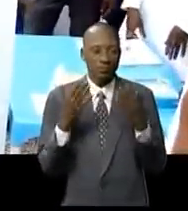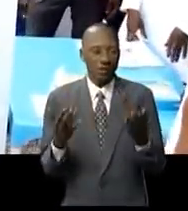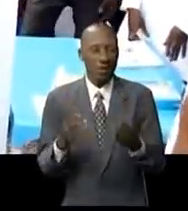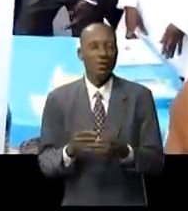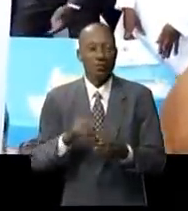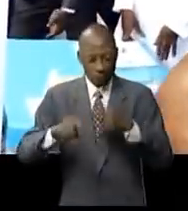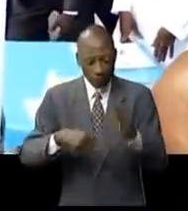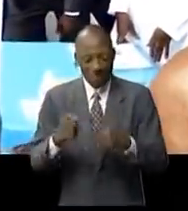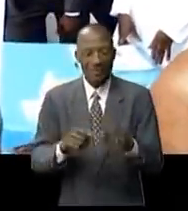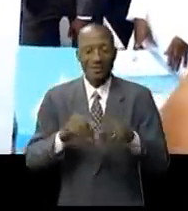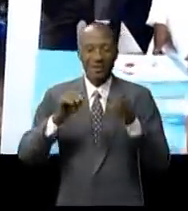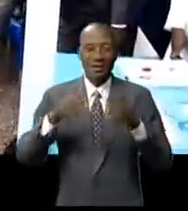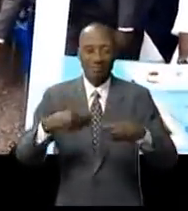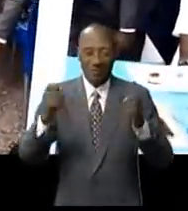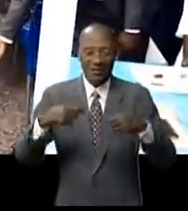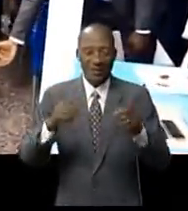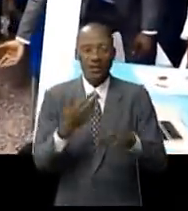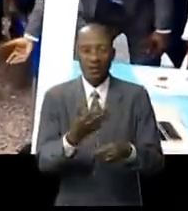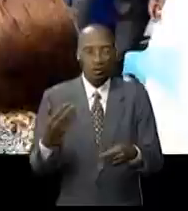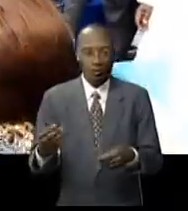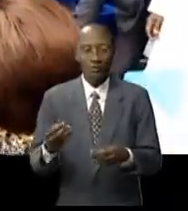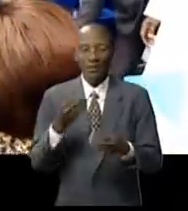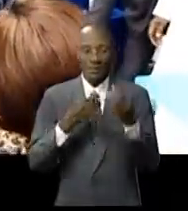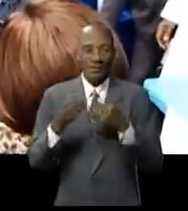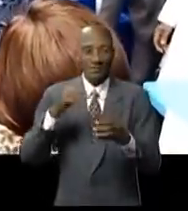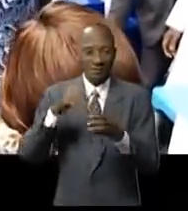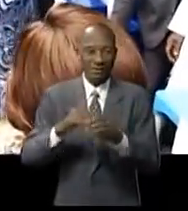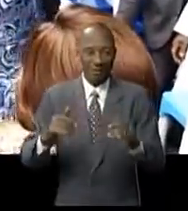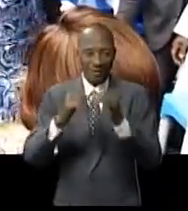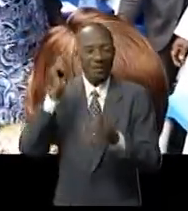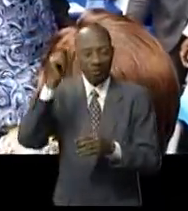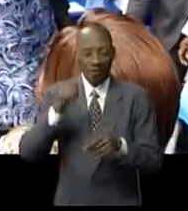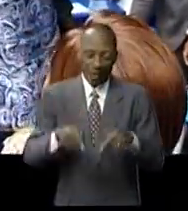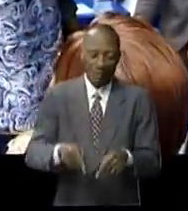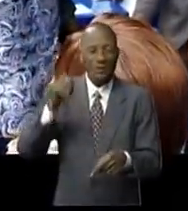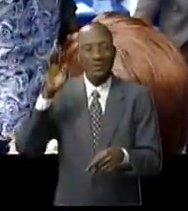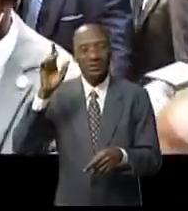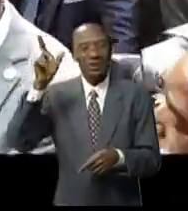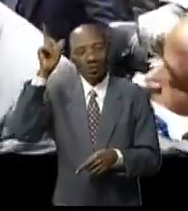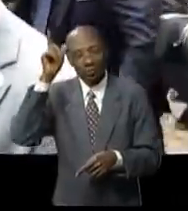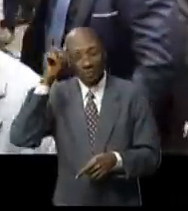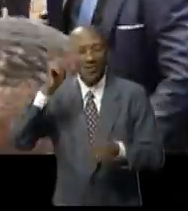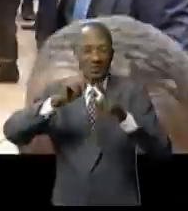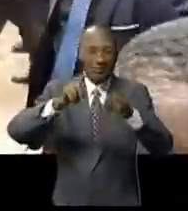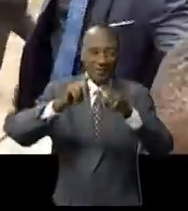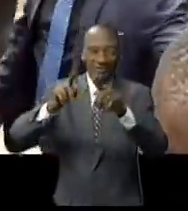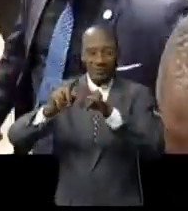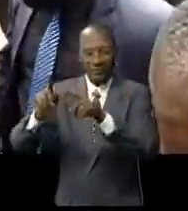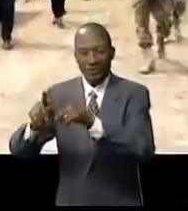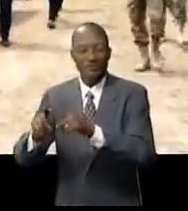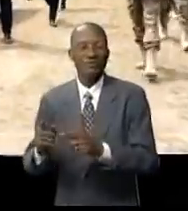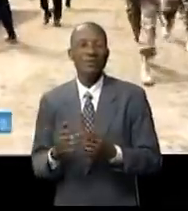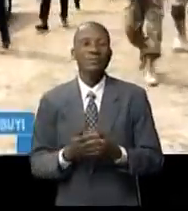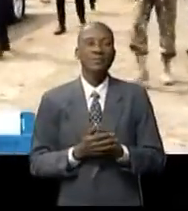policiers à Kinshasa et à Lubumbashi avant de s'étendre sur l'ensemble du pays à un prix démocratique de 18 000 francs congolais, le